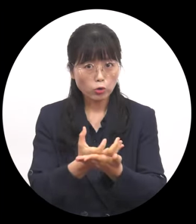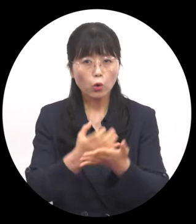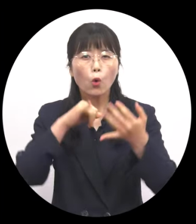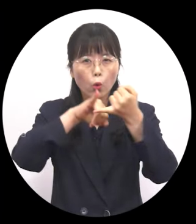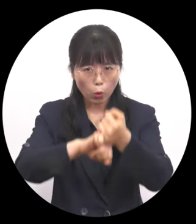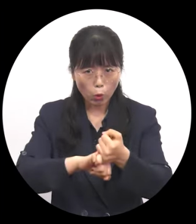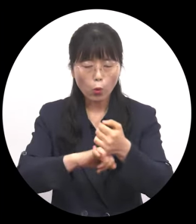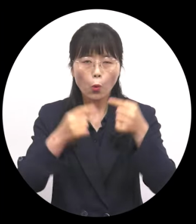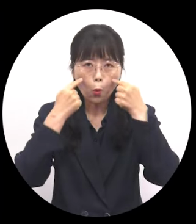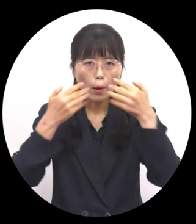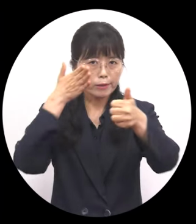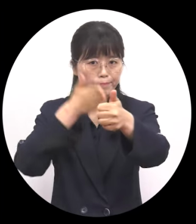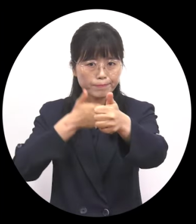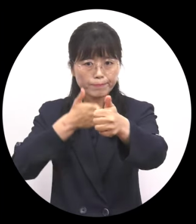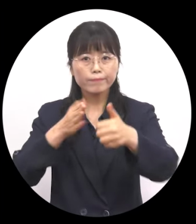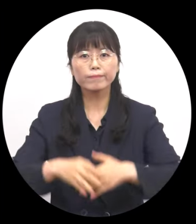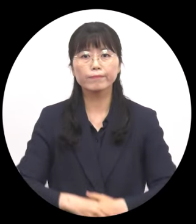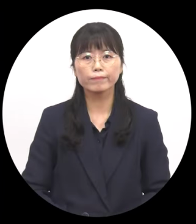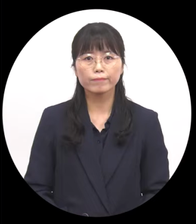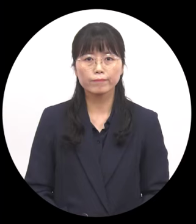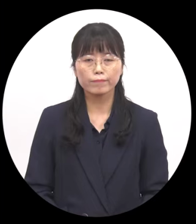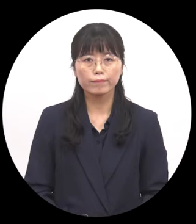요강을 확인하여 주시기 바랍니다.